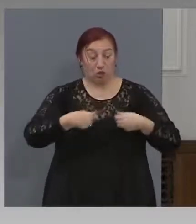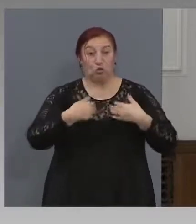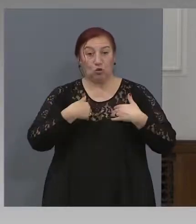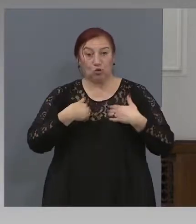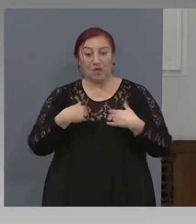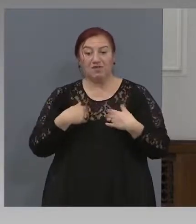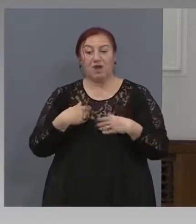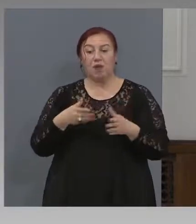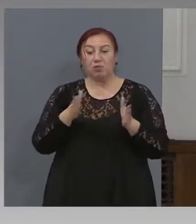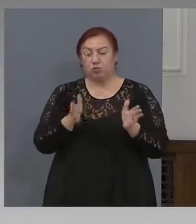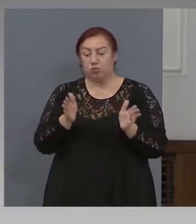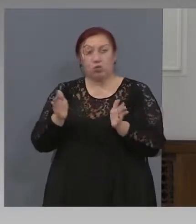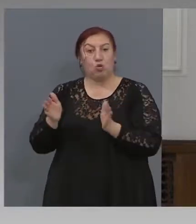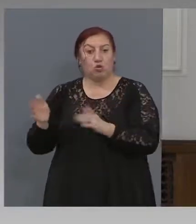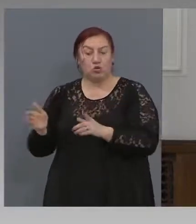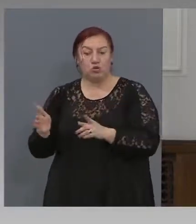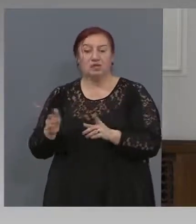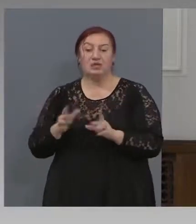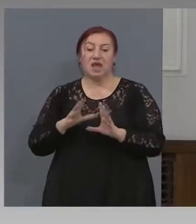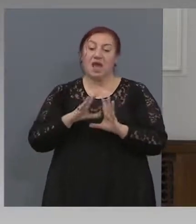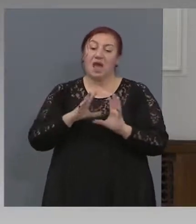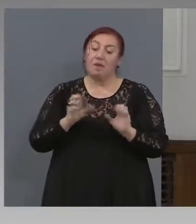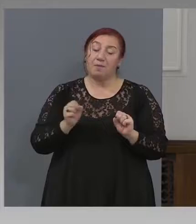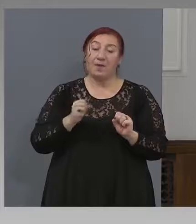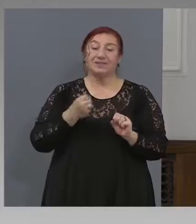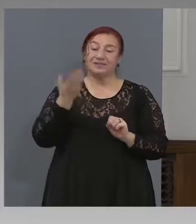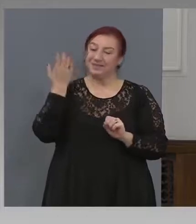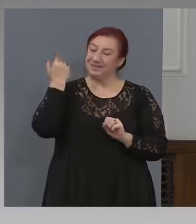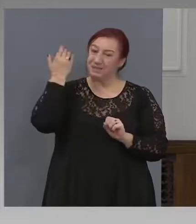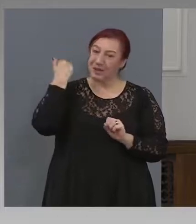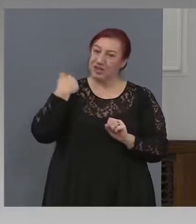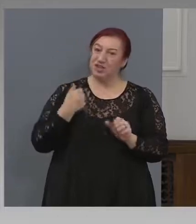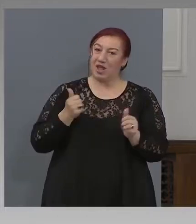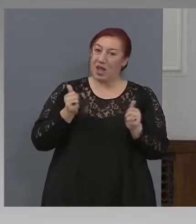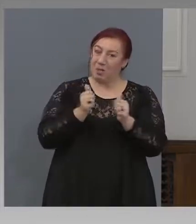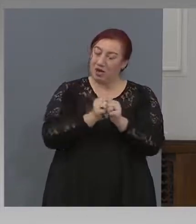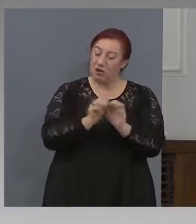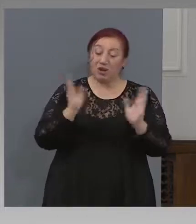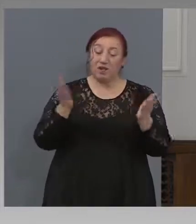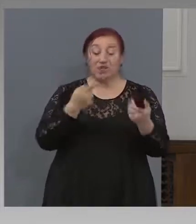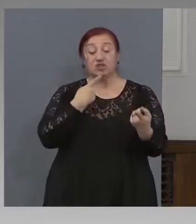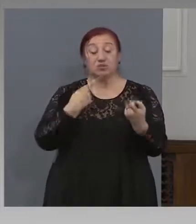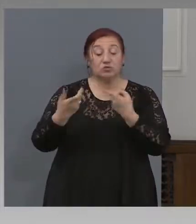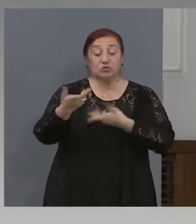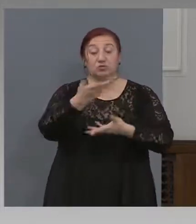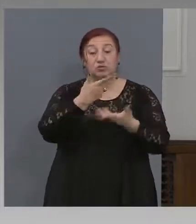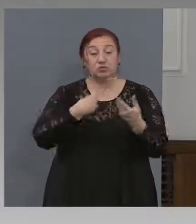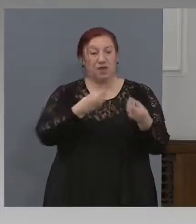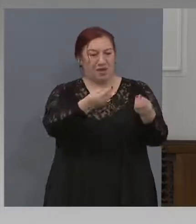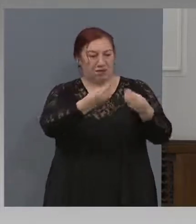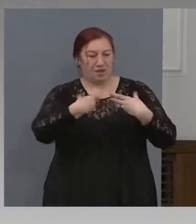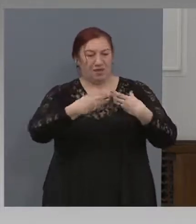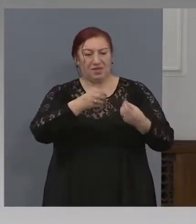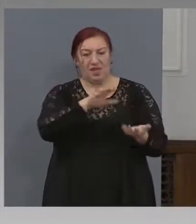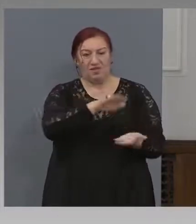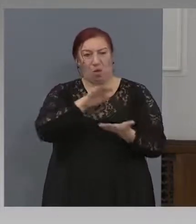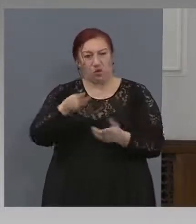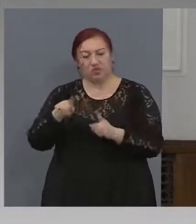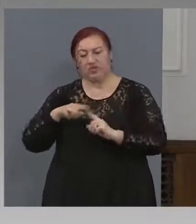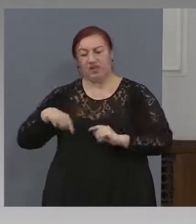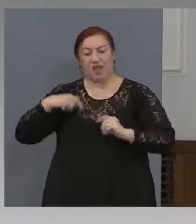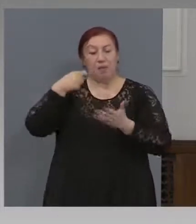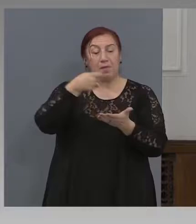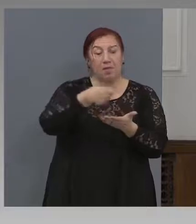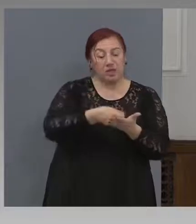които без да накърняваме интереса на досегашните си български партньори, с които са договорени вече и количества и плащания са потекли,